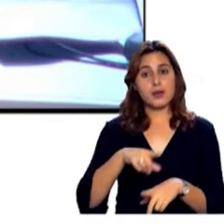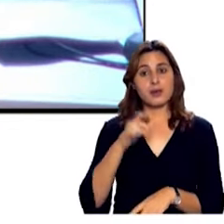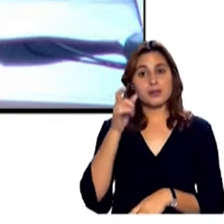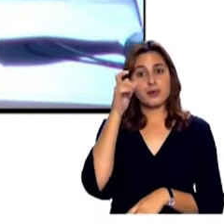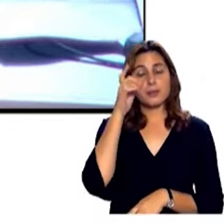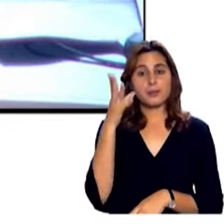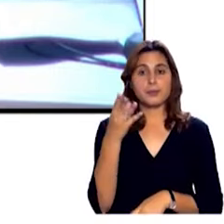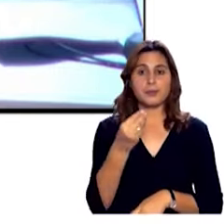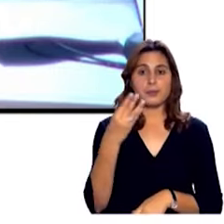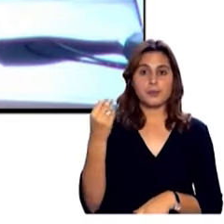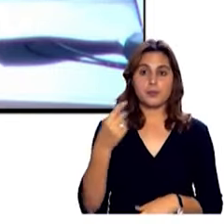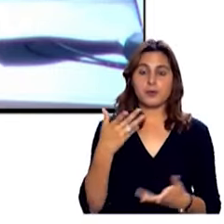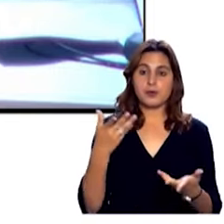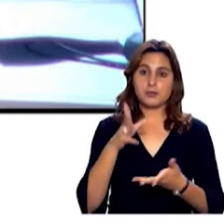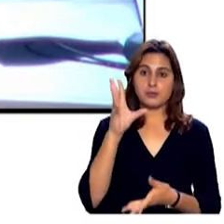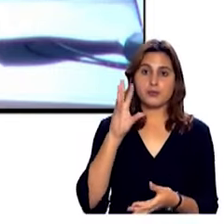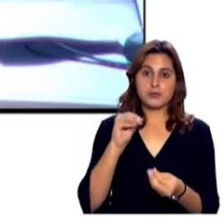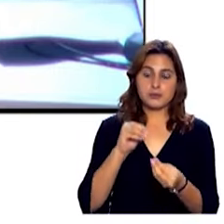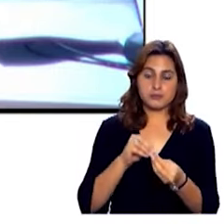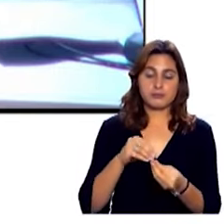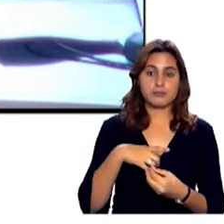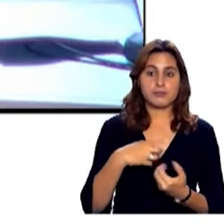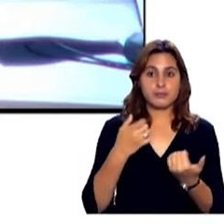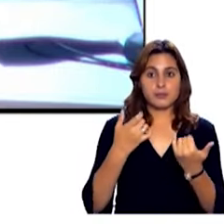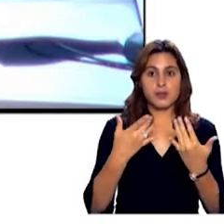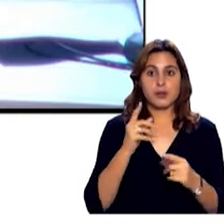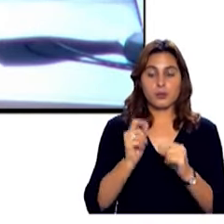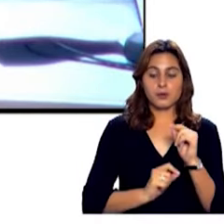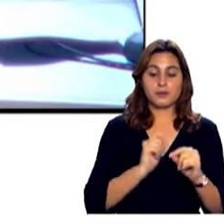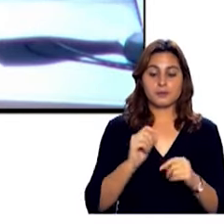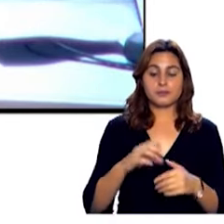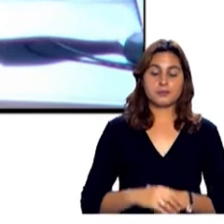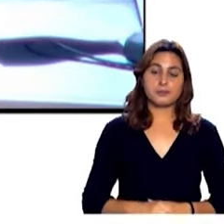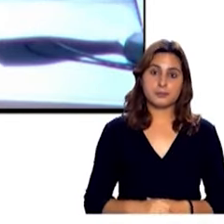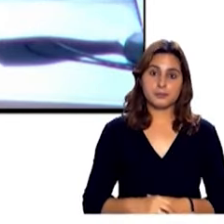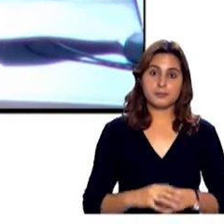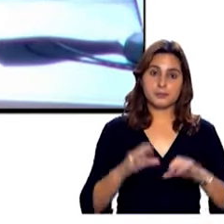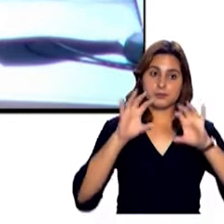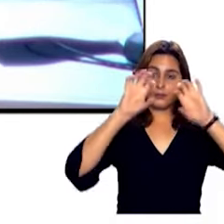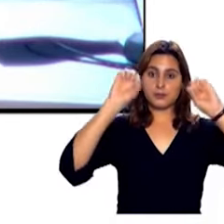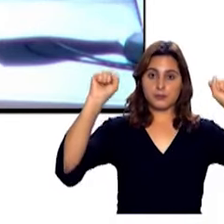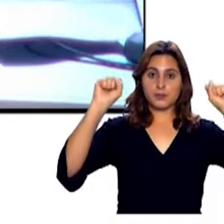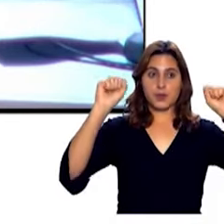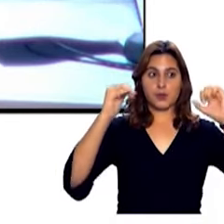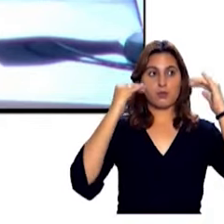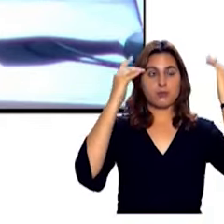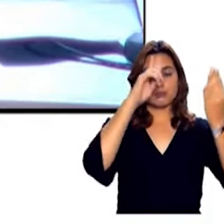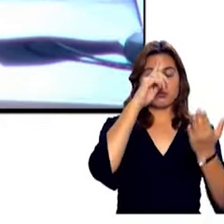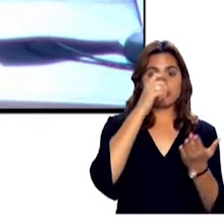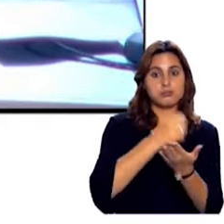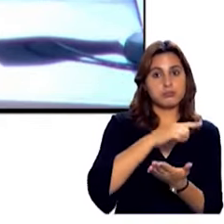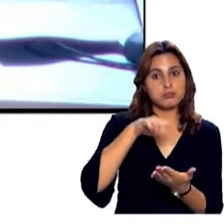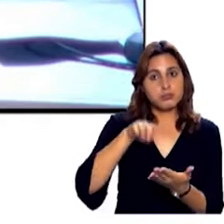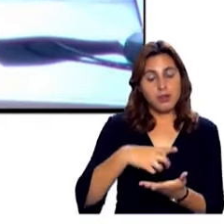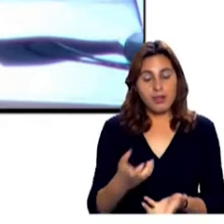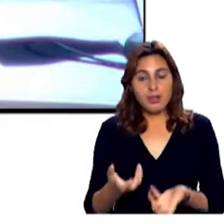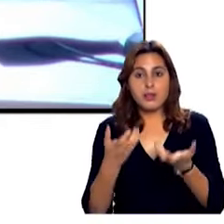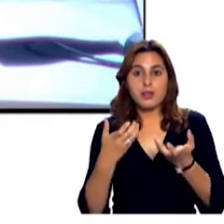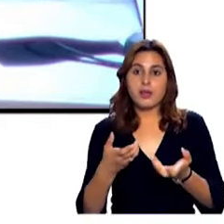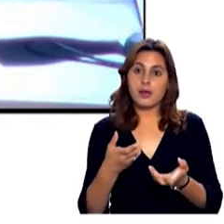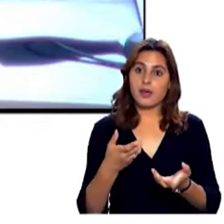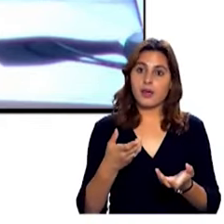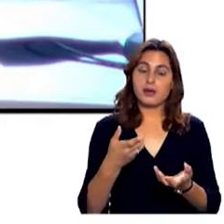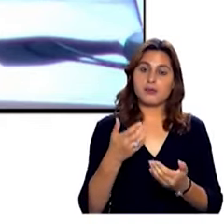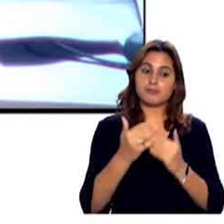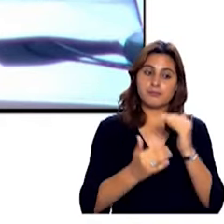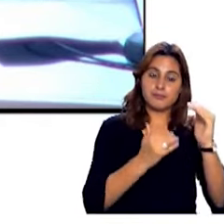simplement que en la cour de cassation est dans une recherche permanente d'un équilibre entre ces fonctions